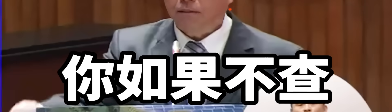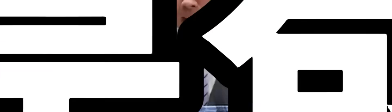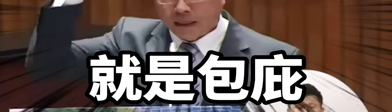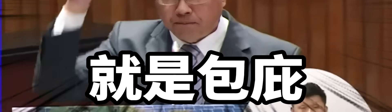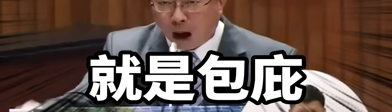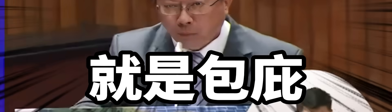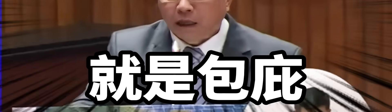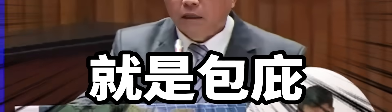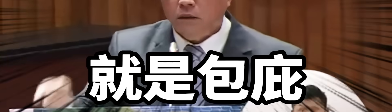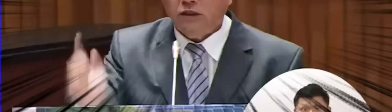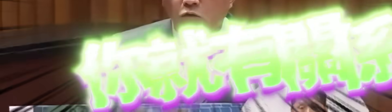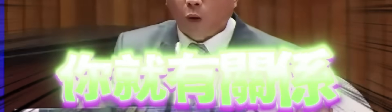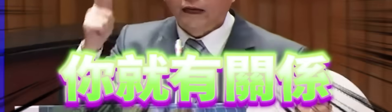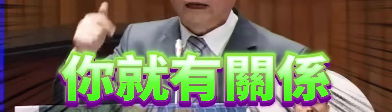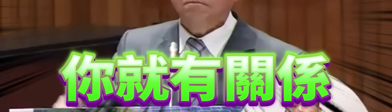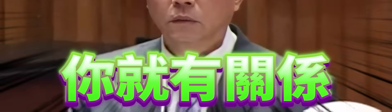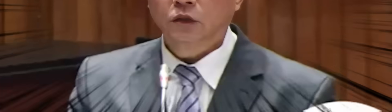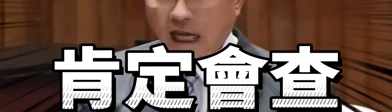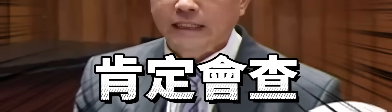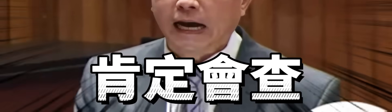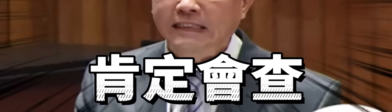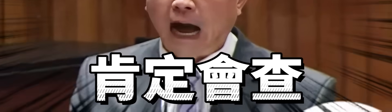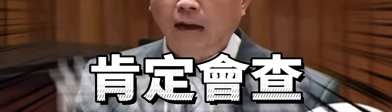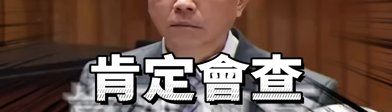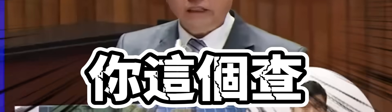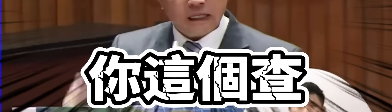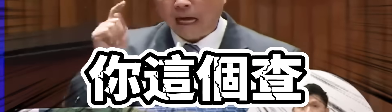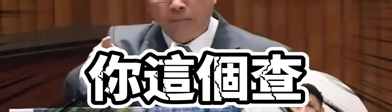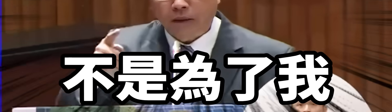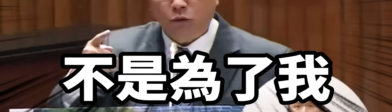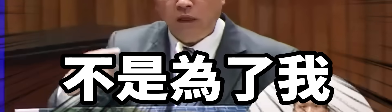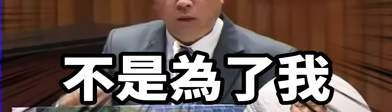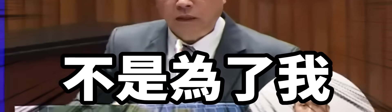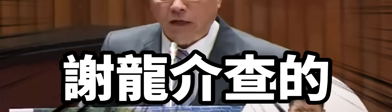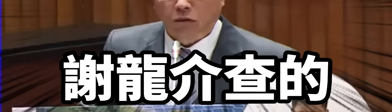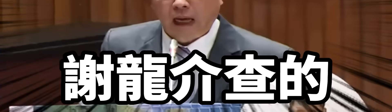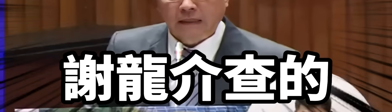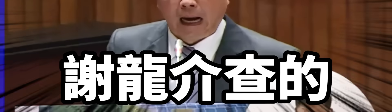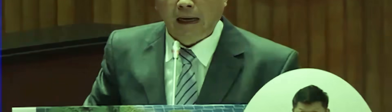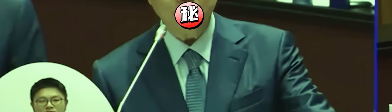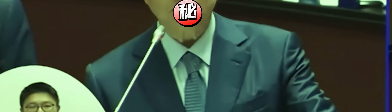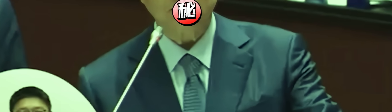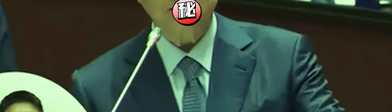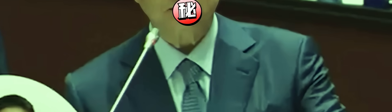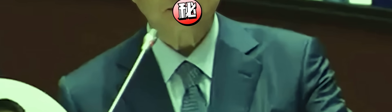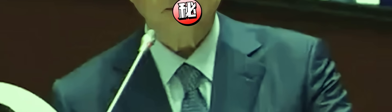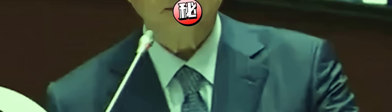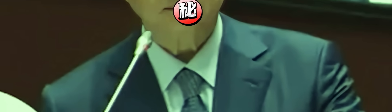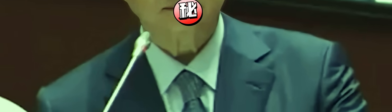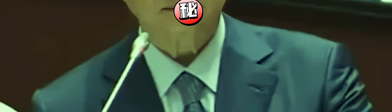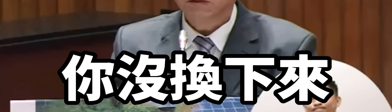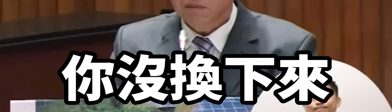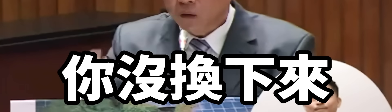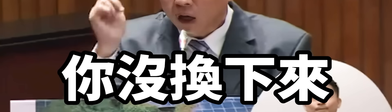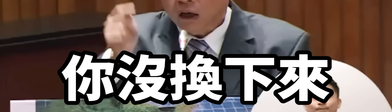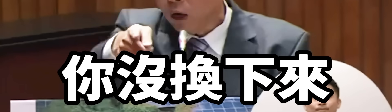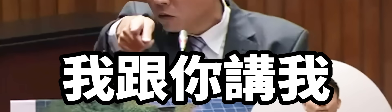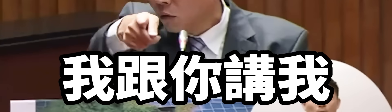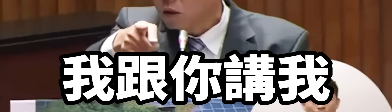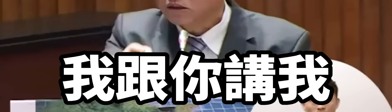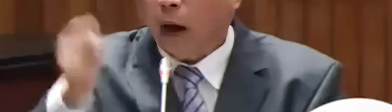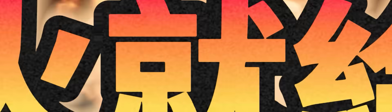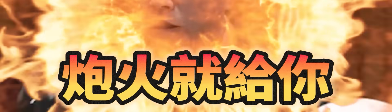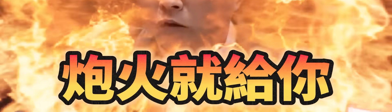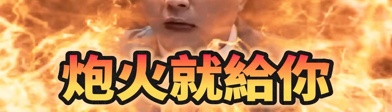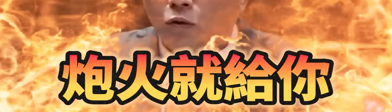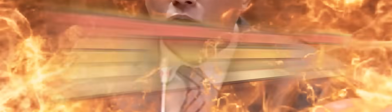无查，就变成包庇，你都有关系。肯定会查，你这个查不是为了我吃两届查。你不换了，我一